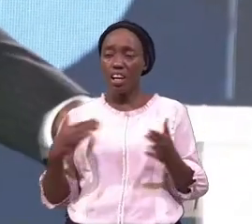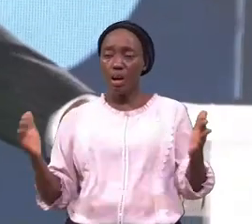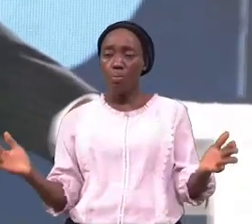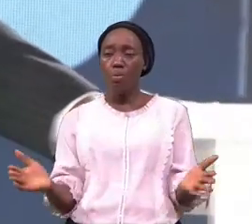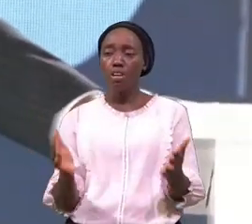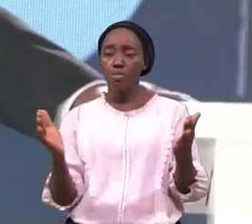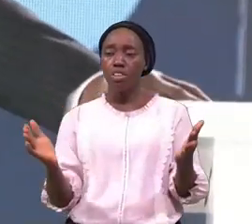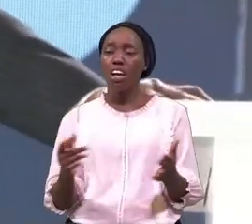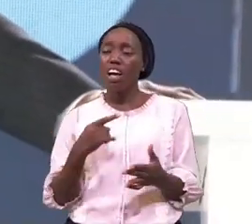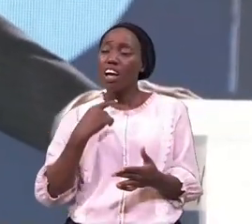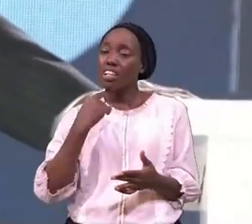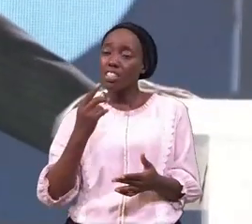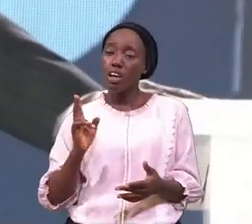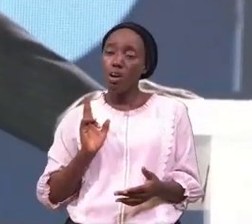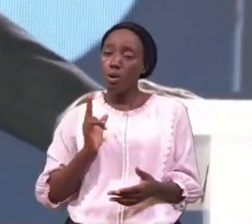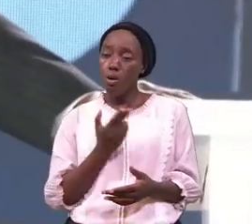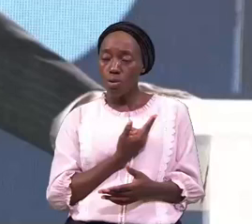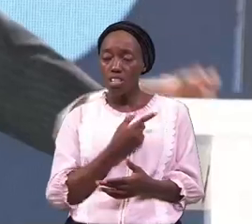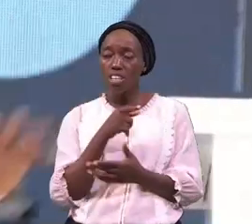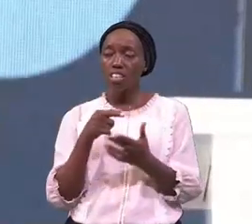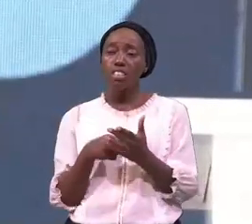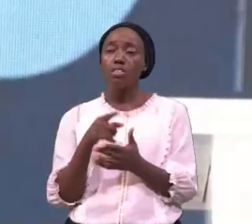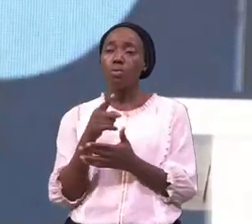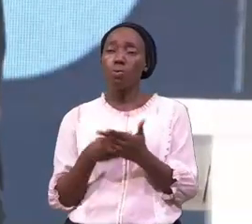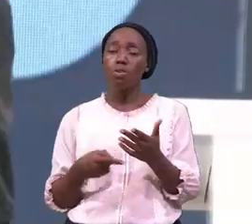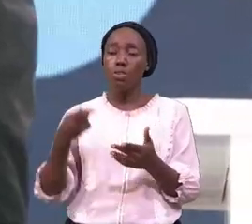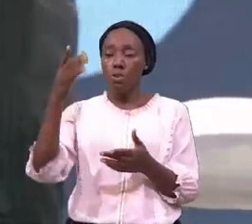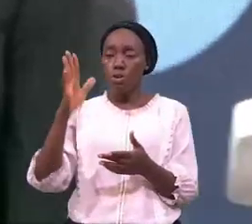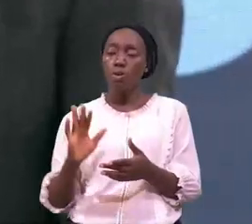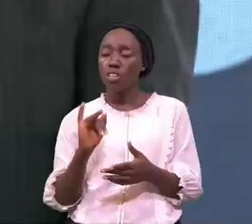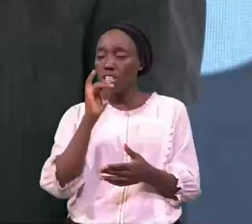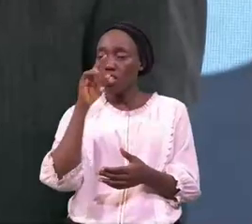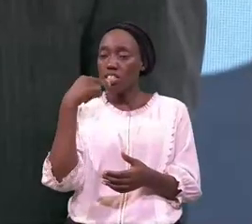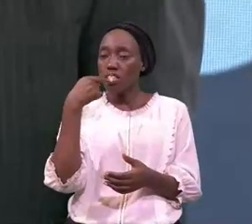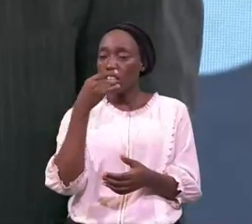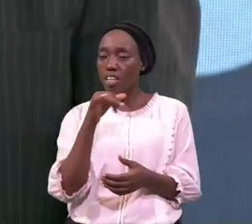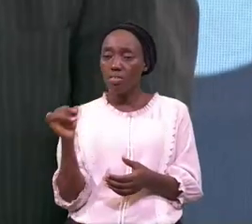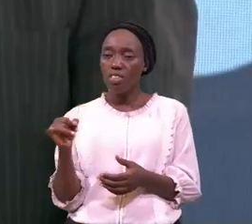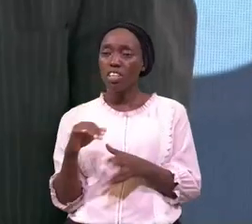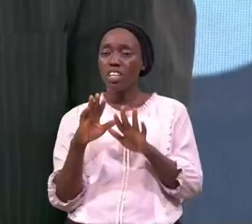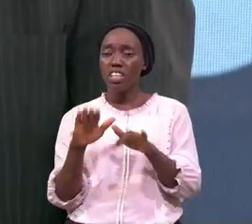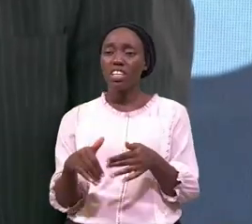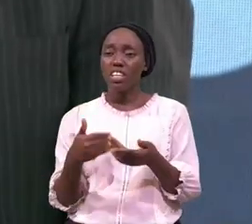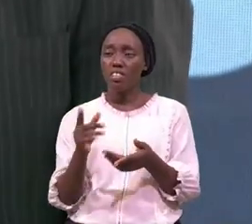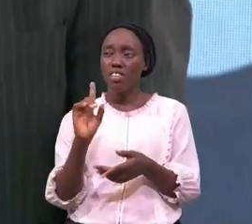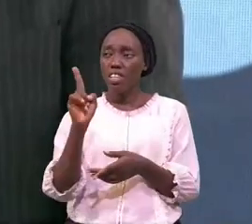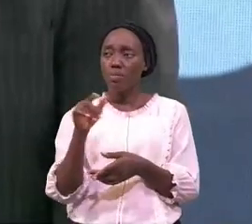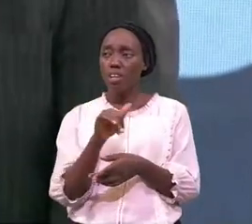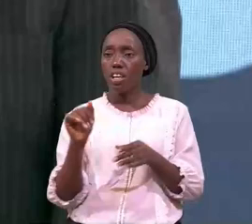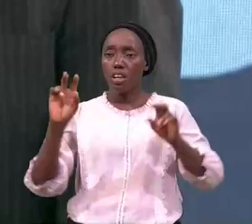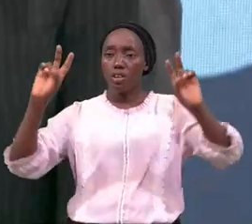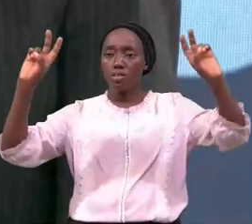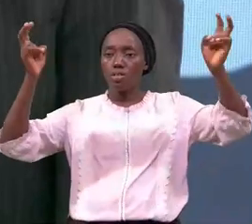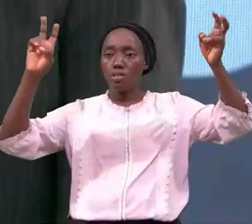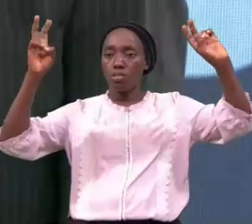Et il n'arrive même pas à interpréter ce qu'il a lu pour nous montrer que c'est ce que Dieu dit. Qui lui a donné un thème.